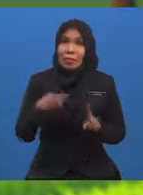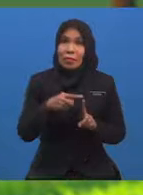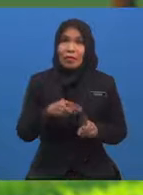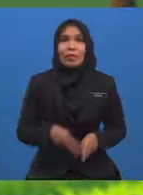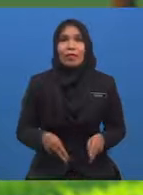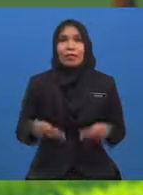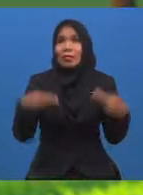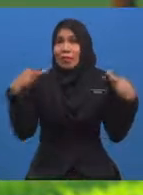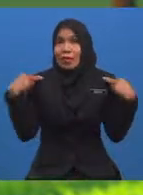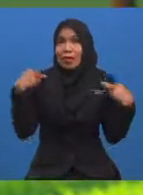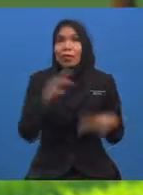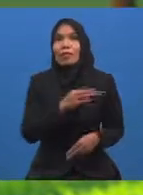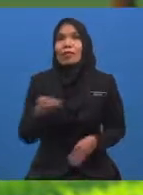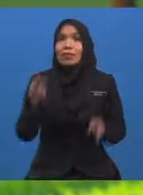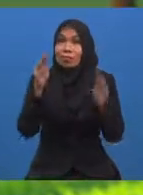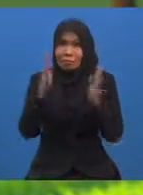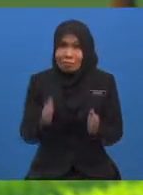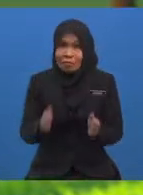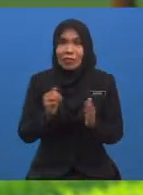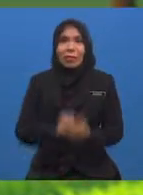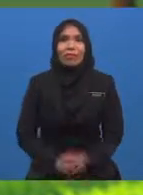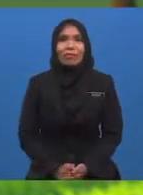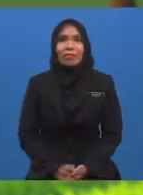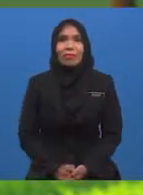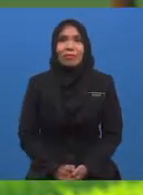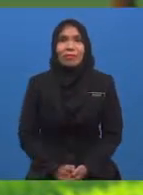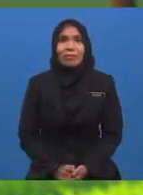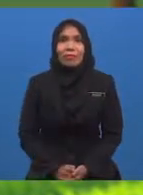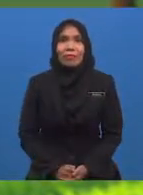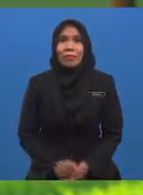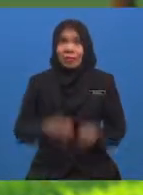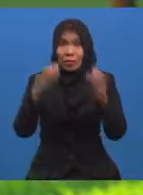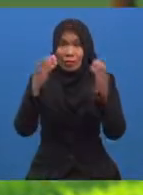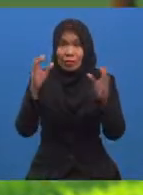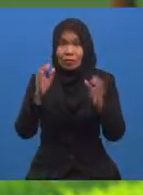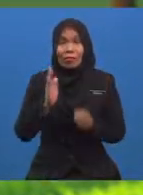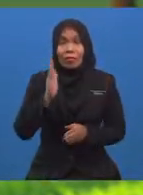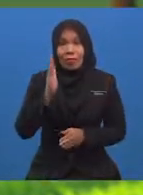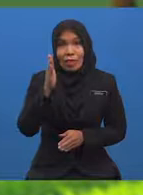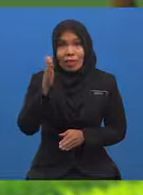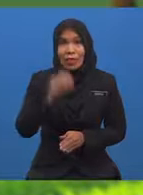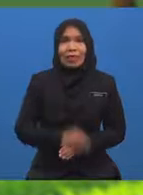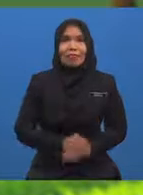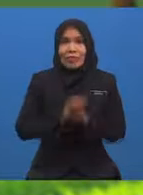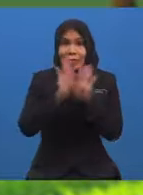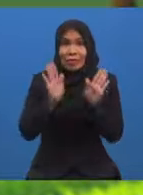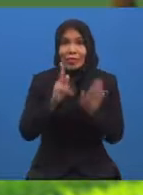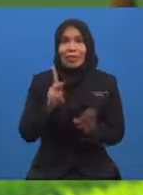Pelbagai kepentingan tumbuhan yang cikgu akan jelaskan kepada murid-murid.